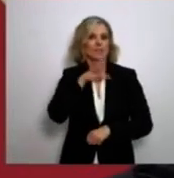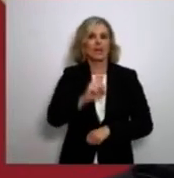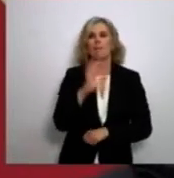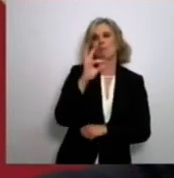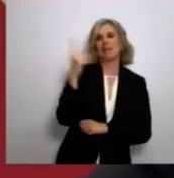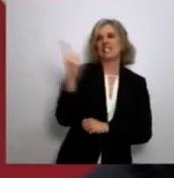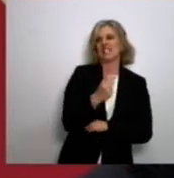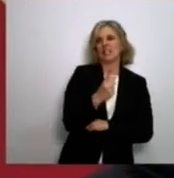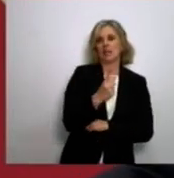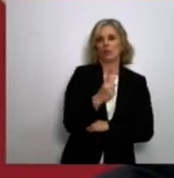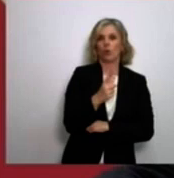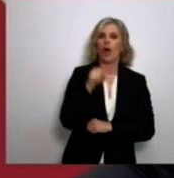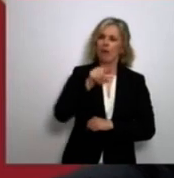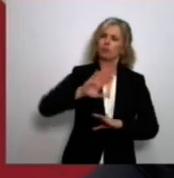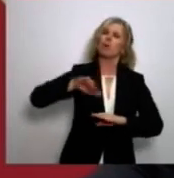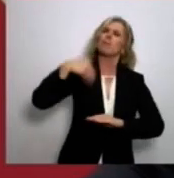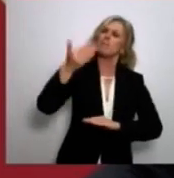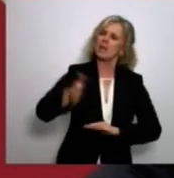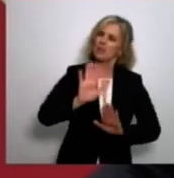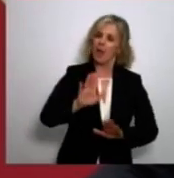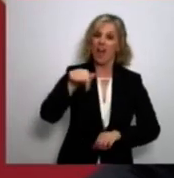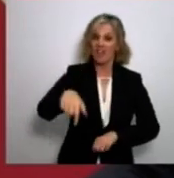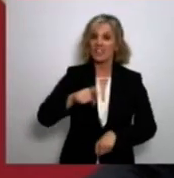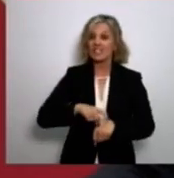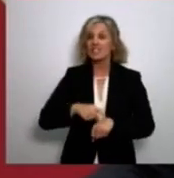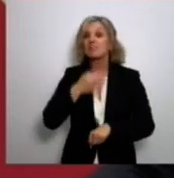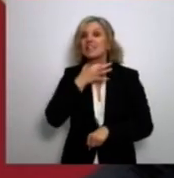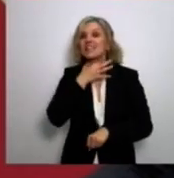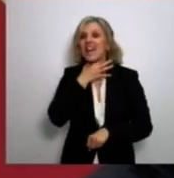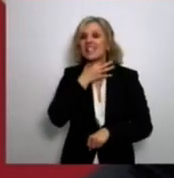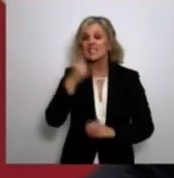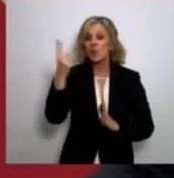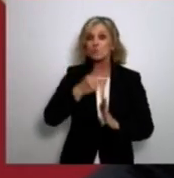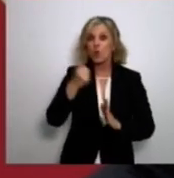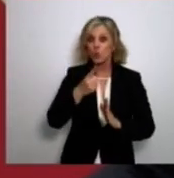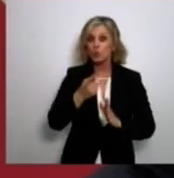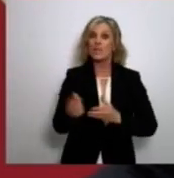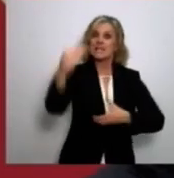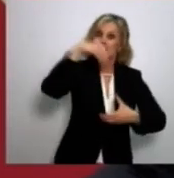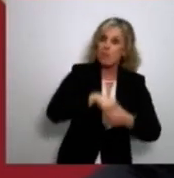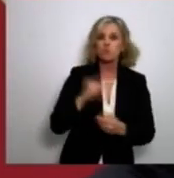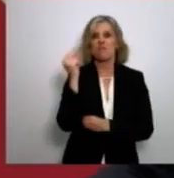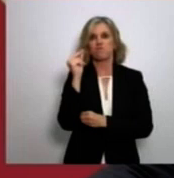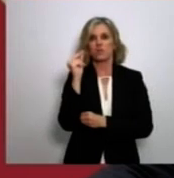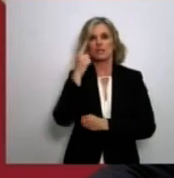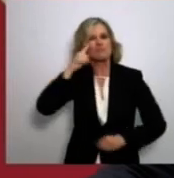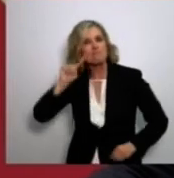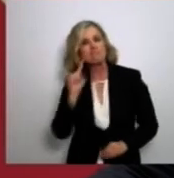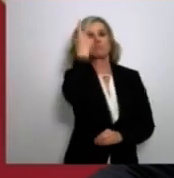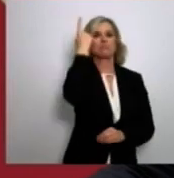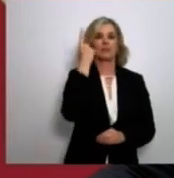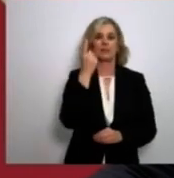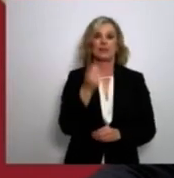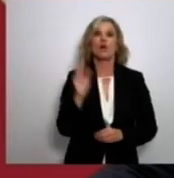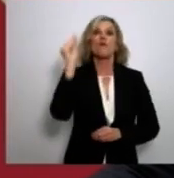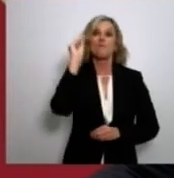50%. Αυτό θα το χρειαστούμε μετά. Αυτή τη στιγμή χρειάζεται να τους βγάλουμε το μάτι. Να μπούμε